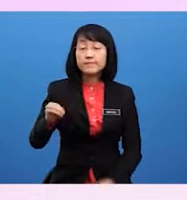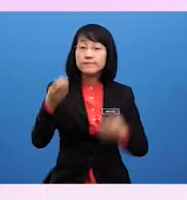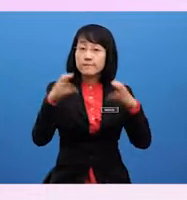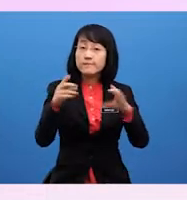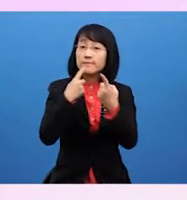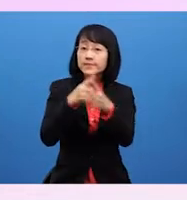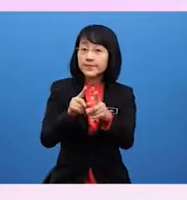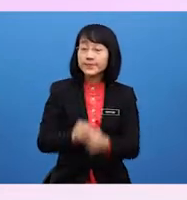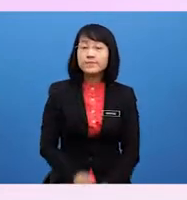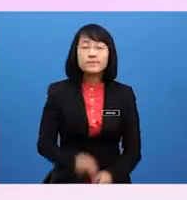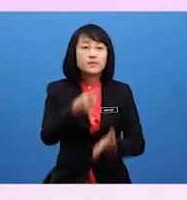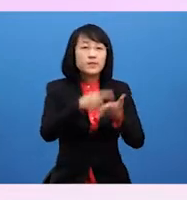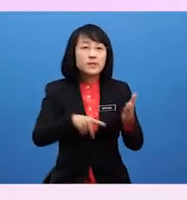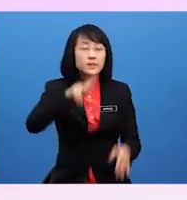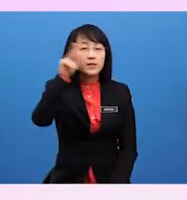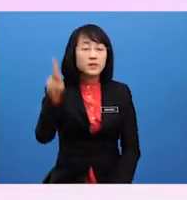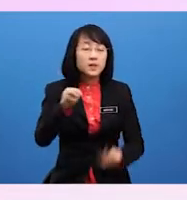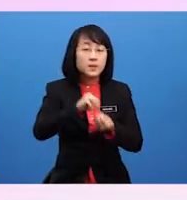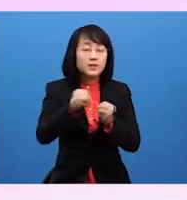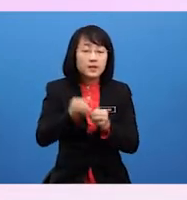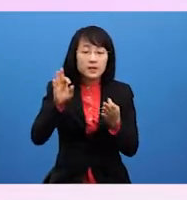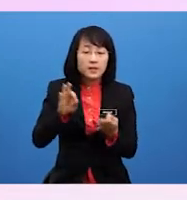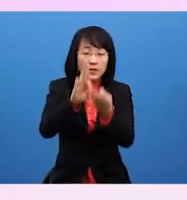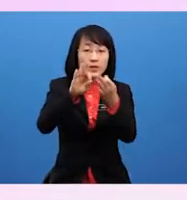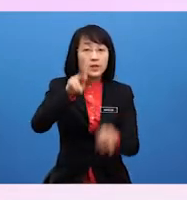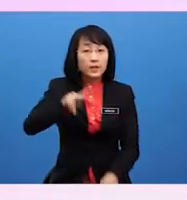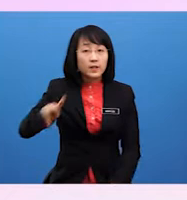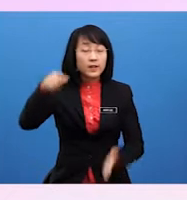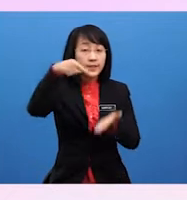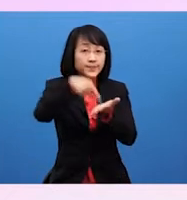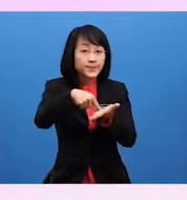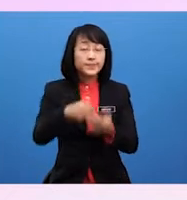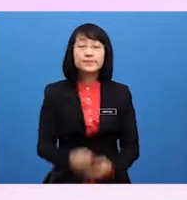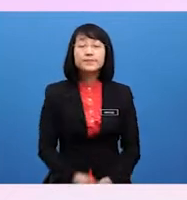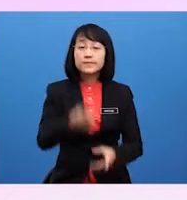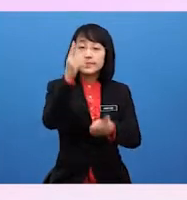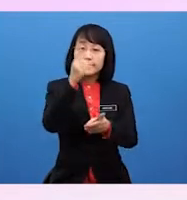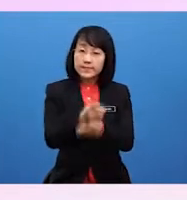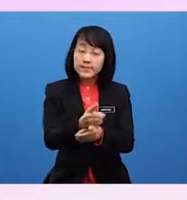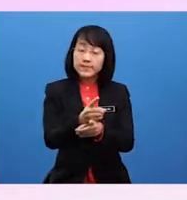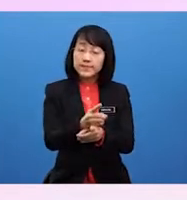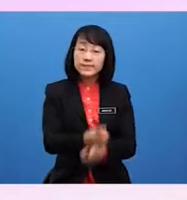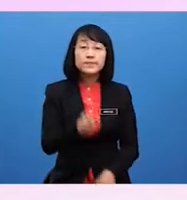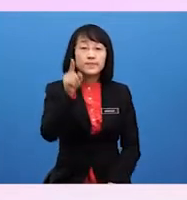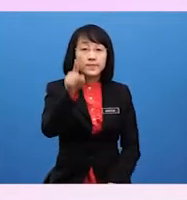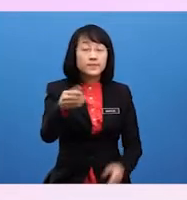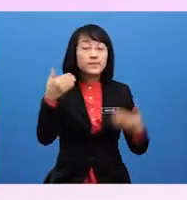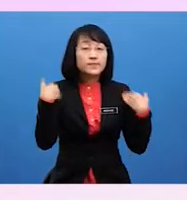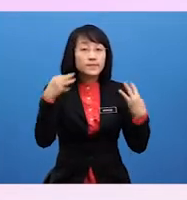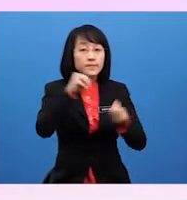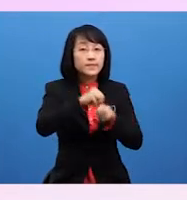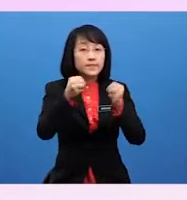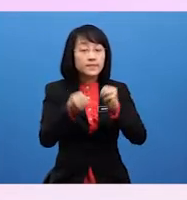ya. Apakah masalah yang dihadapi oleh kanak-kanak ini? Betul, dia mengalami